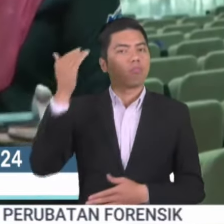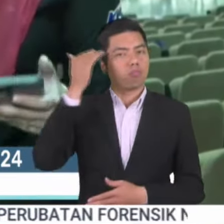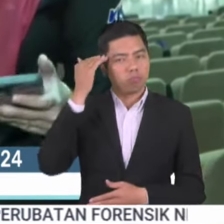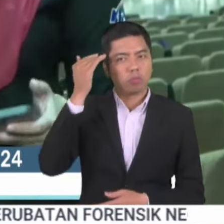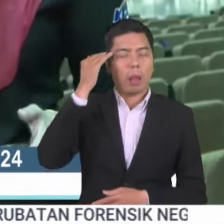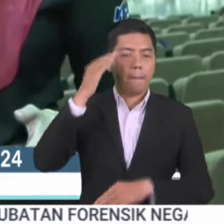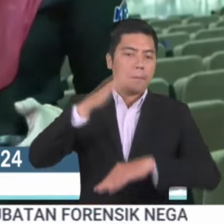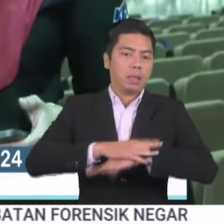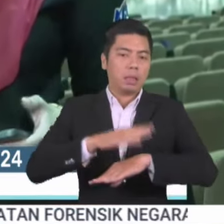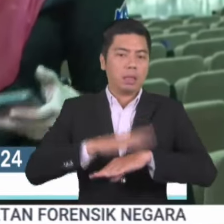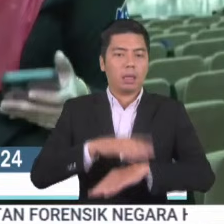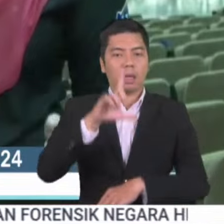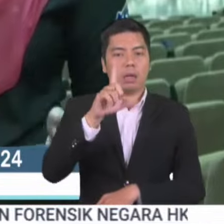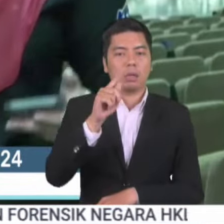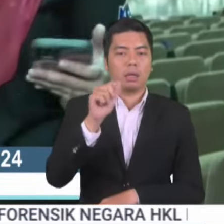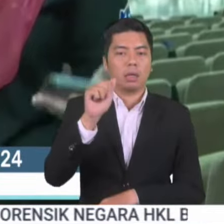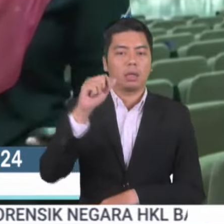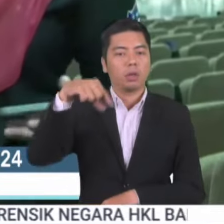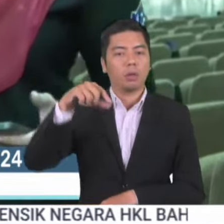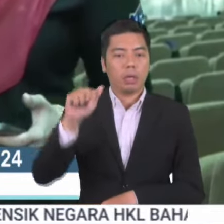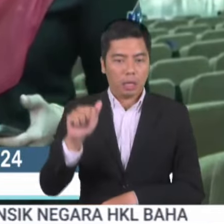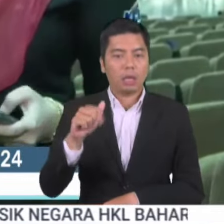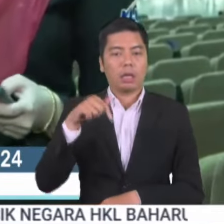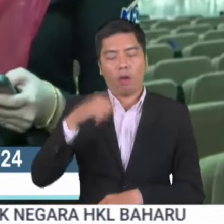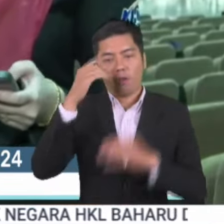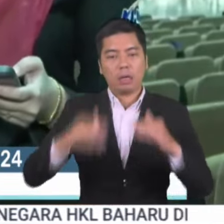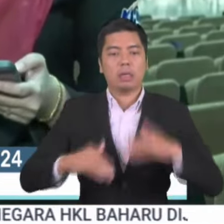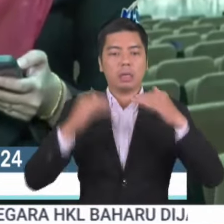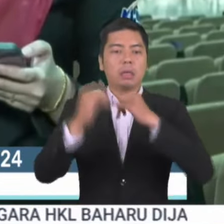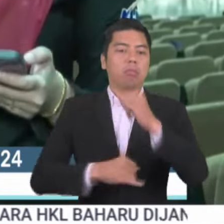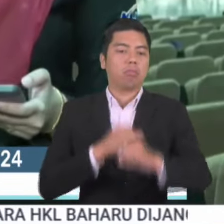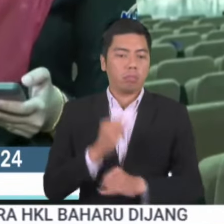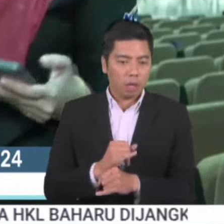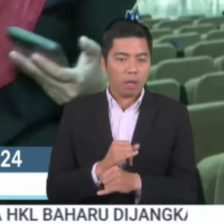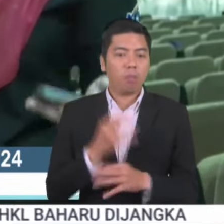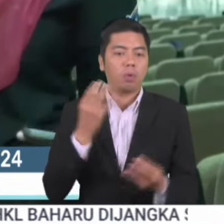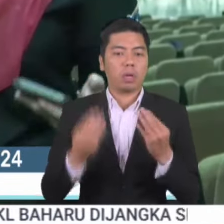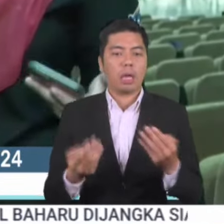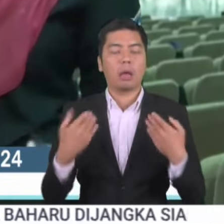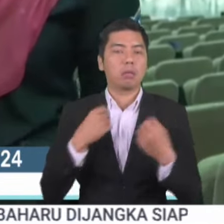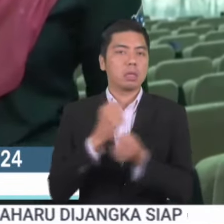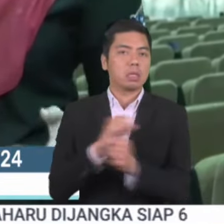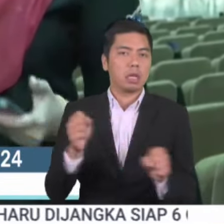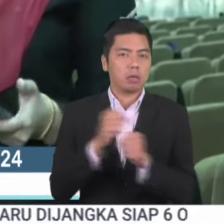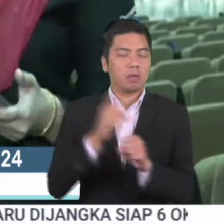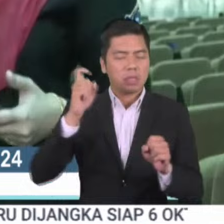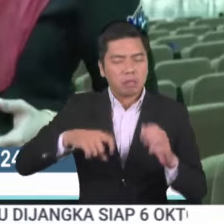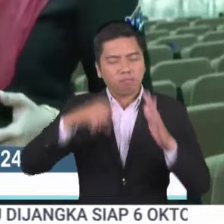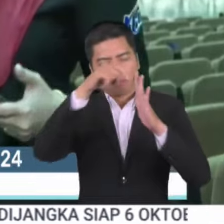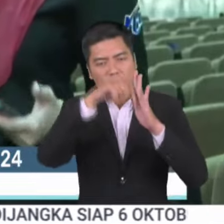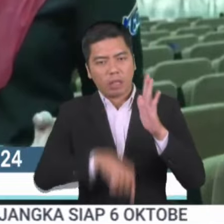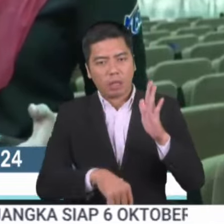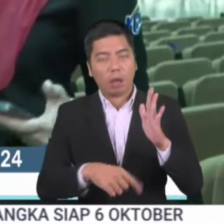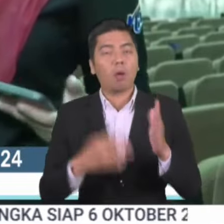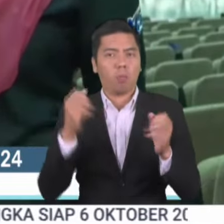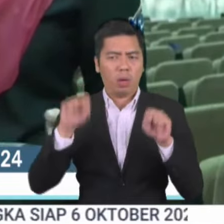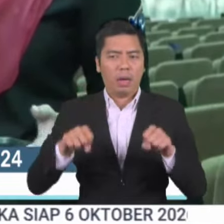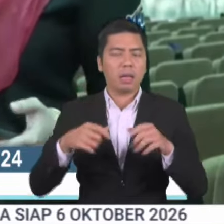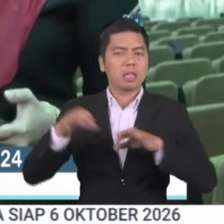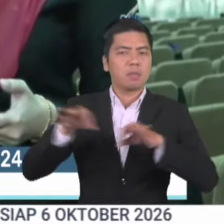bahawa pentas MTHQA ini program yang bertaraf dunia. Mungkin memerlukan persiapan yang lebih teliti. Mungkin Puan boleh